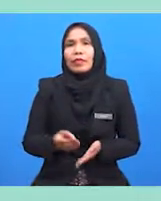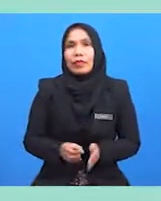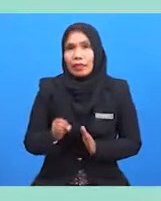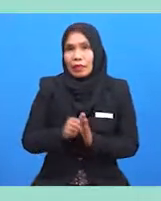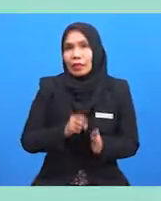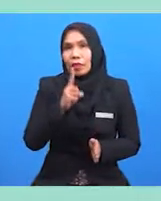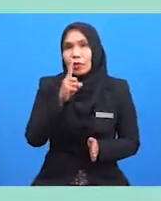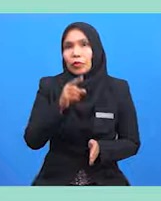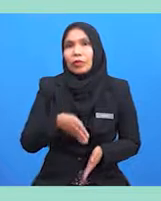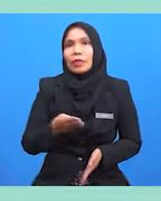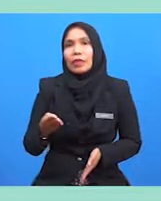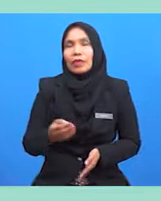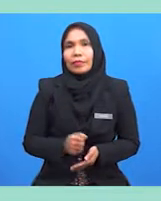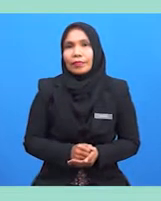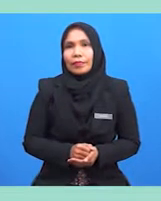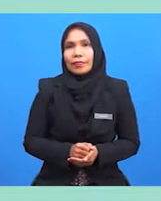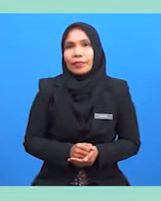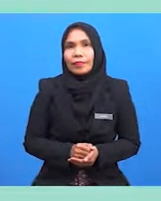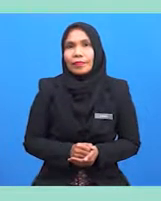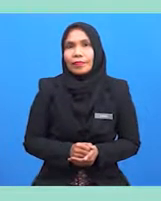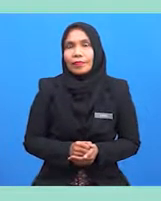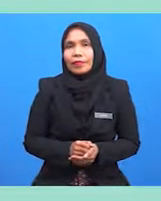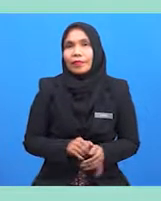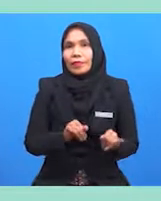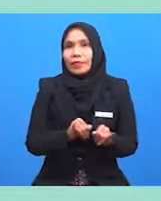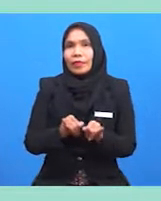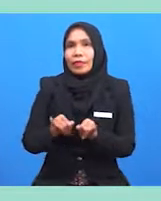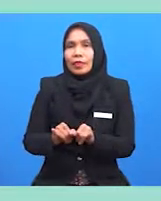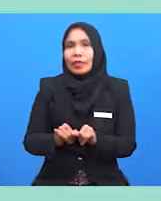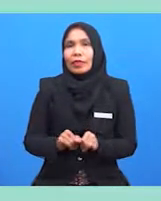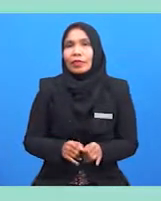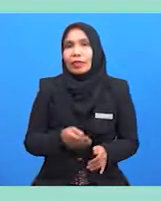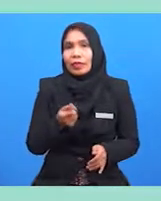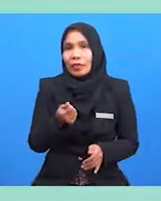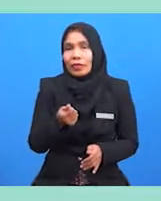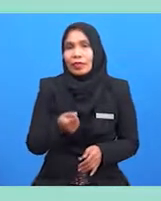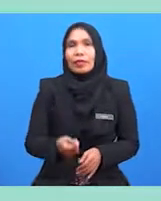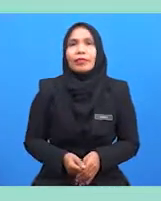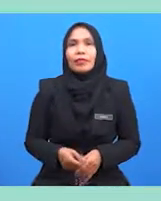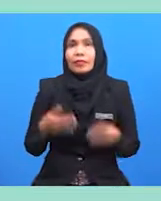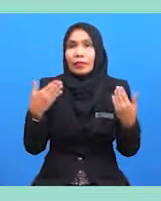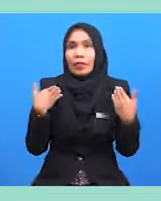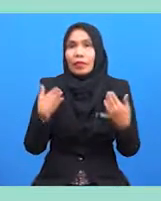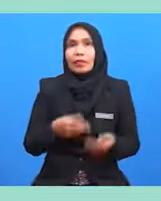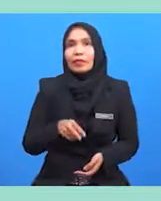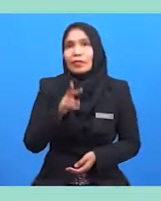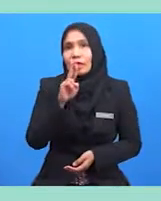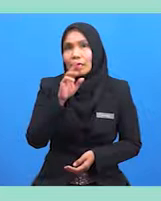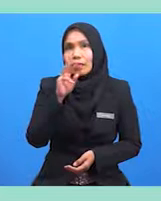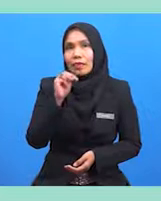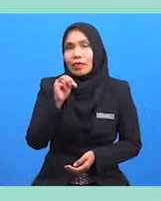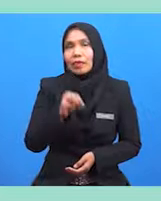perkhidmatan. Sekiranya anda mempunyai wang sebanyak RM20 dan harga pen